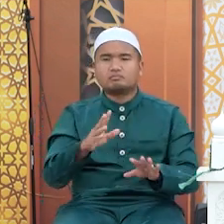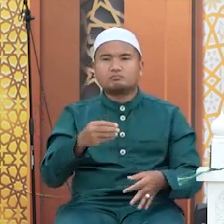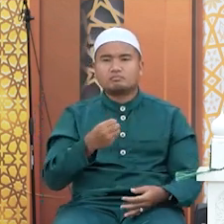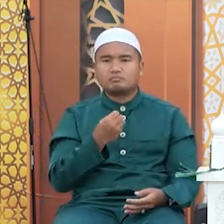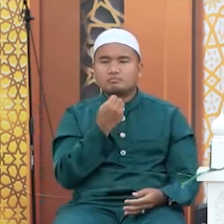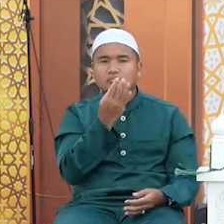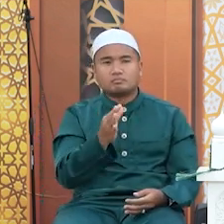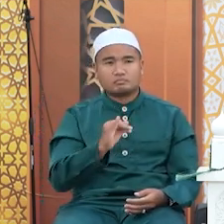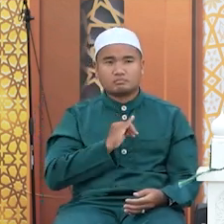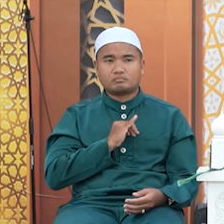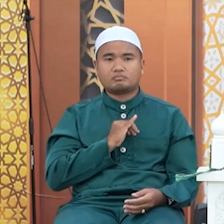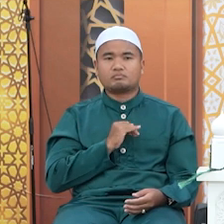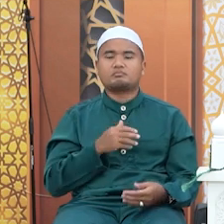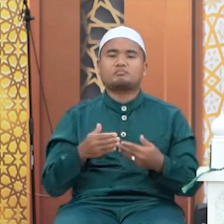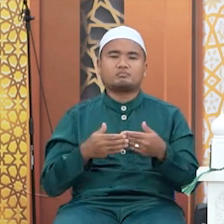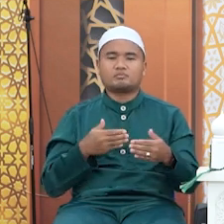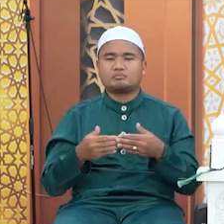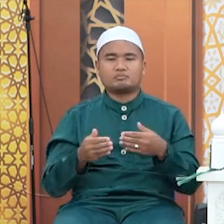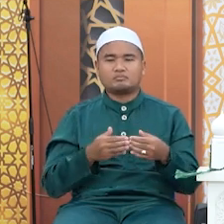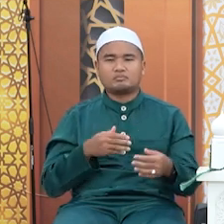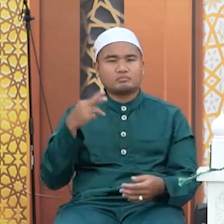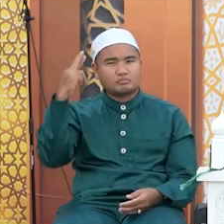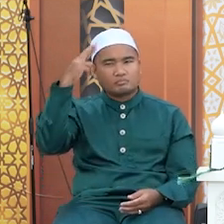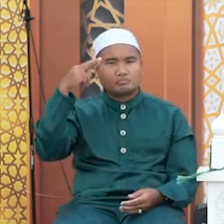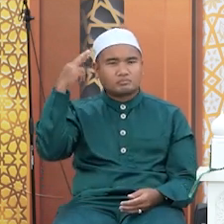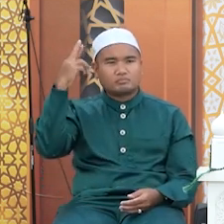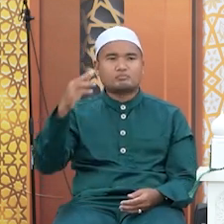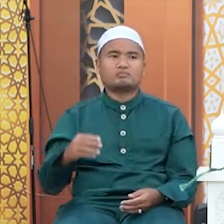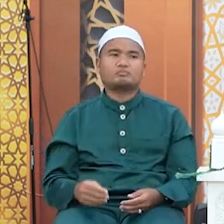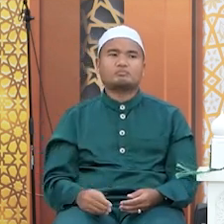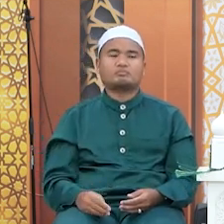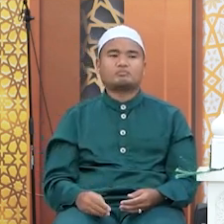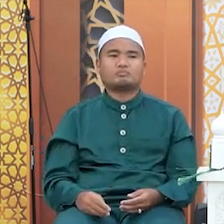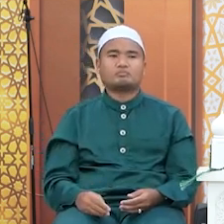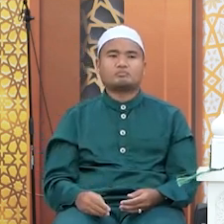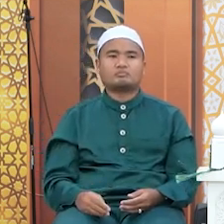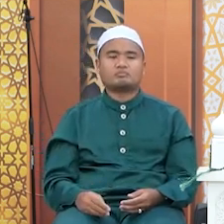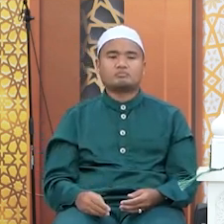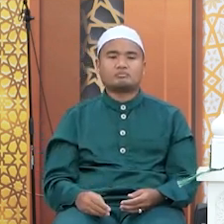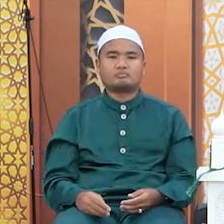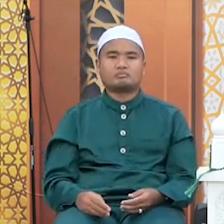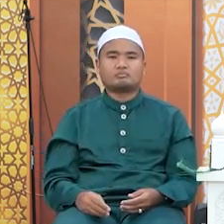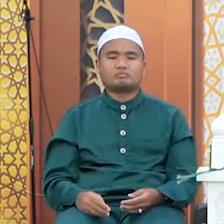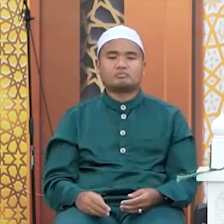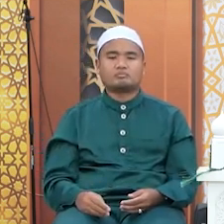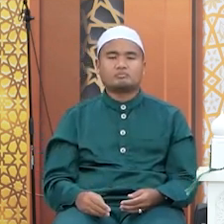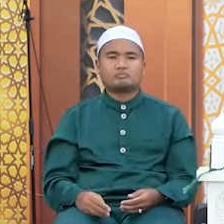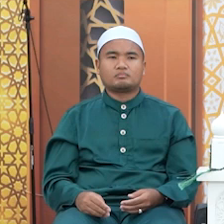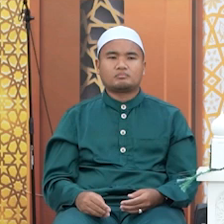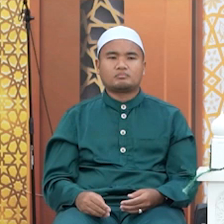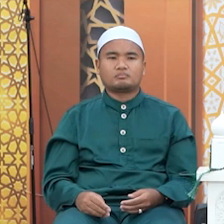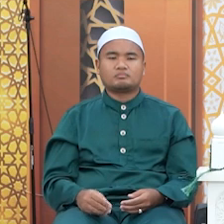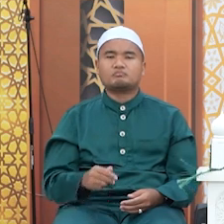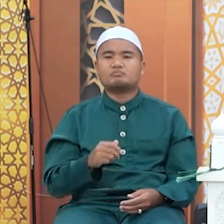Sahabat kata, tak apalah ya Rasulullah, pada kami ya, maknanya orang yang sahabat biasa, tak ada nama pun, makcik ya,